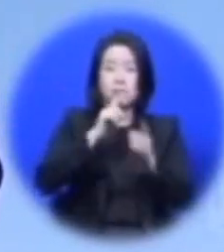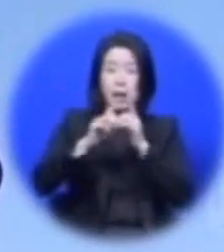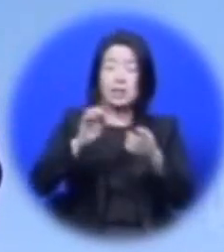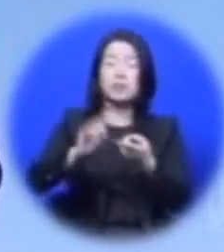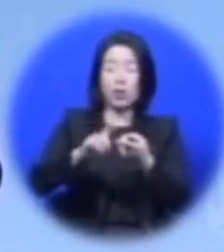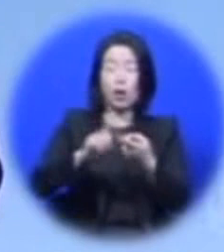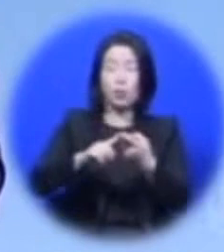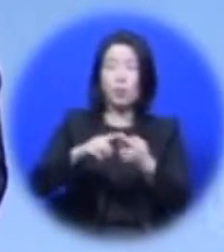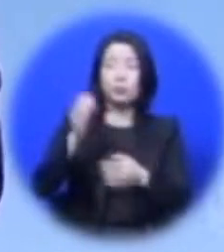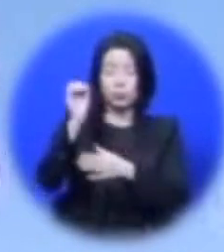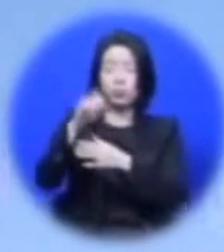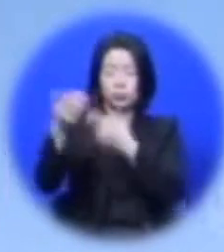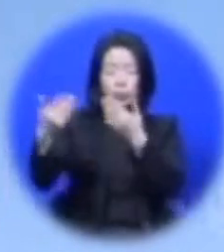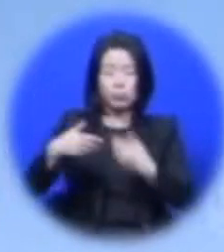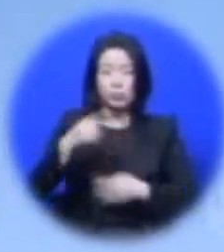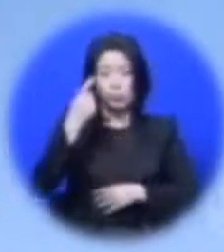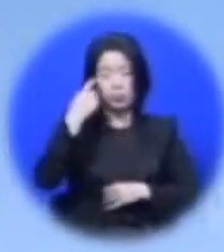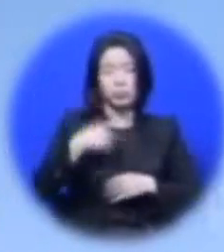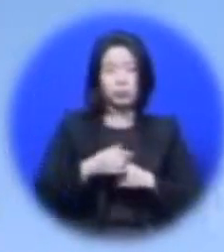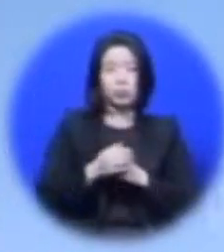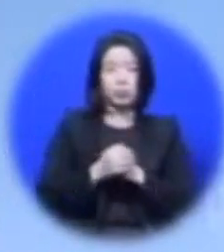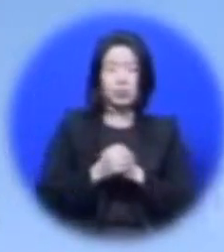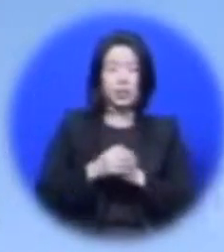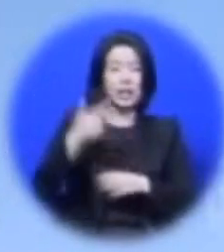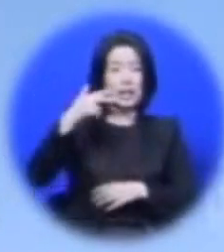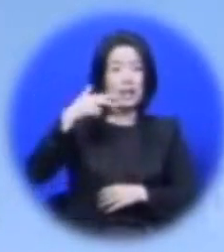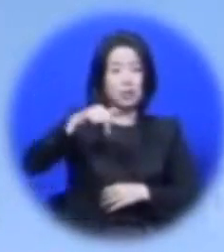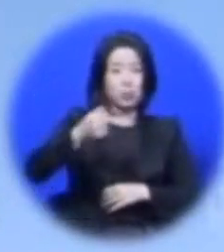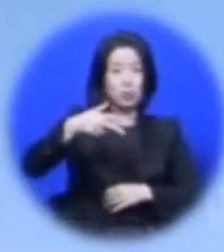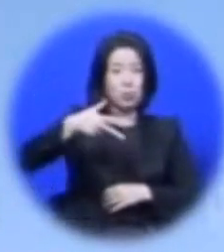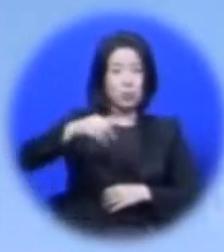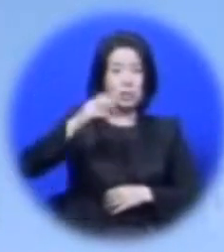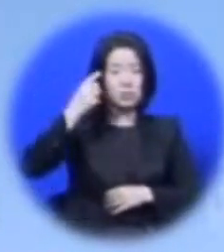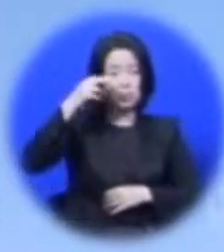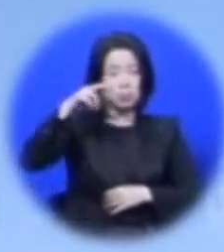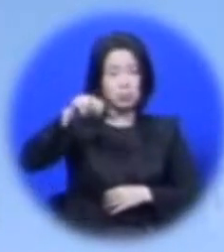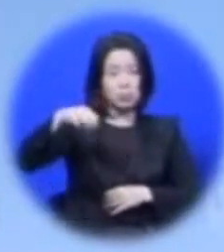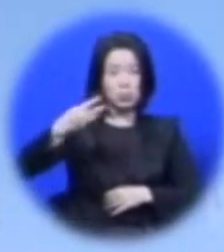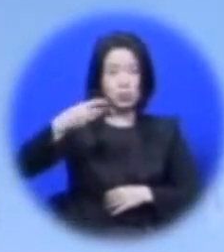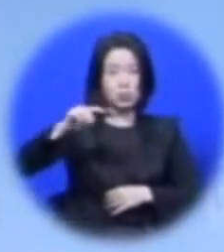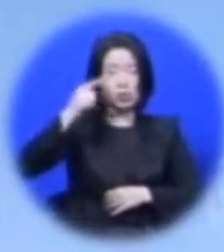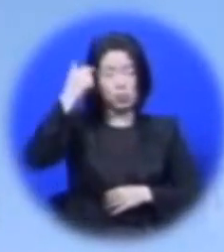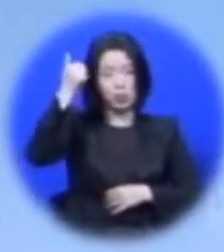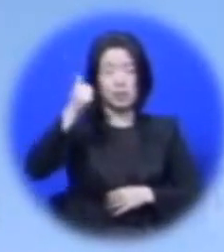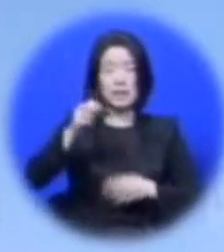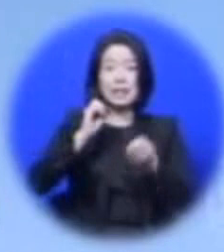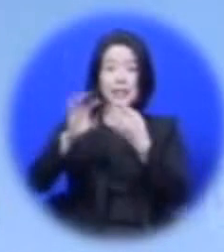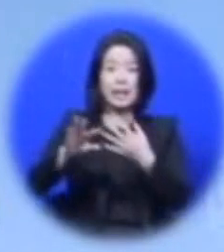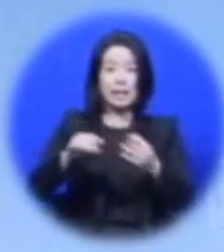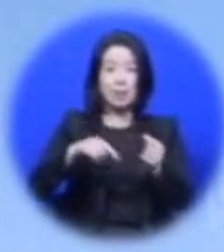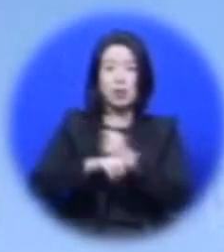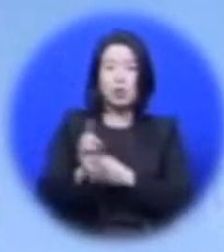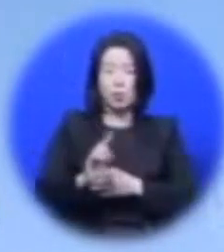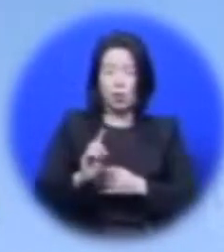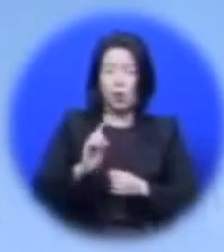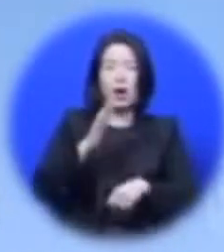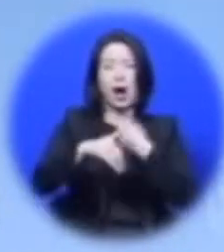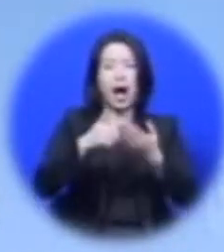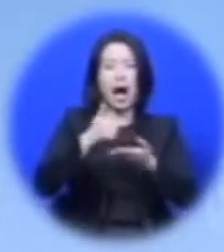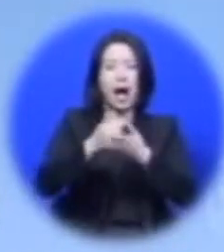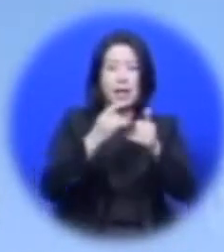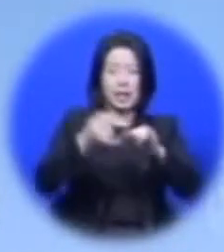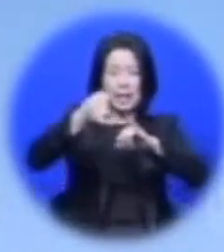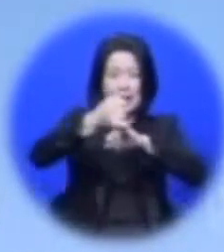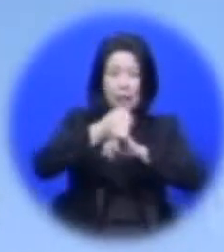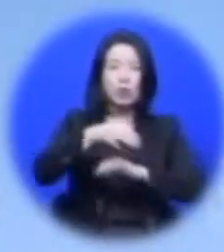대로 하세요. 조지 밀러 목사님이 이렇게 대답을 한 까닭은 조지 밀러 목사님은 하나님께 약속한 것이